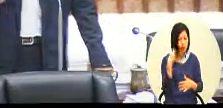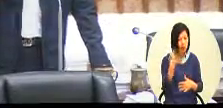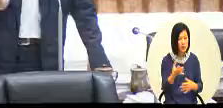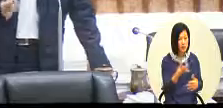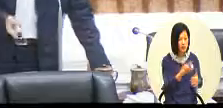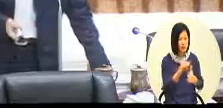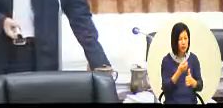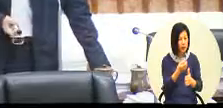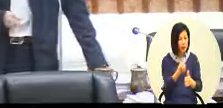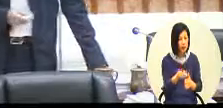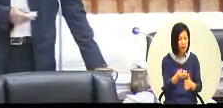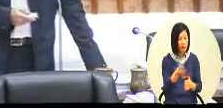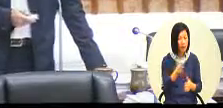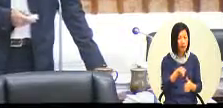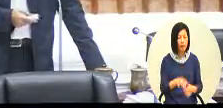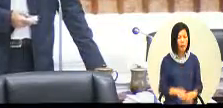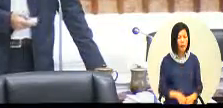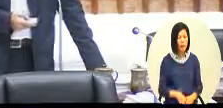这边